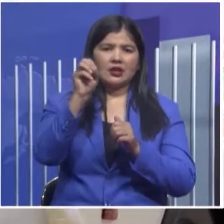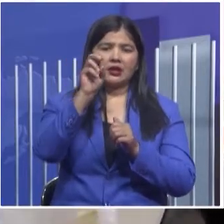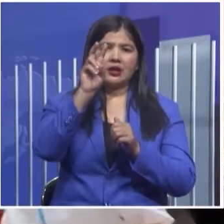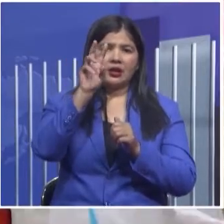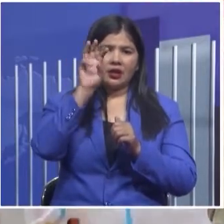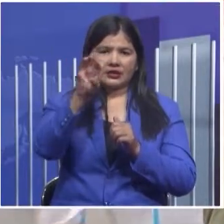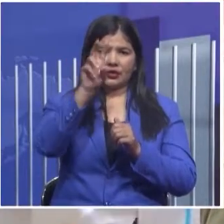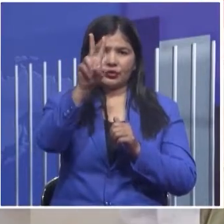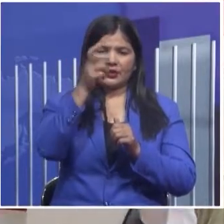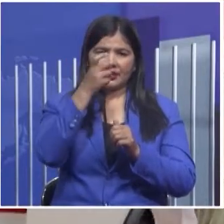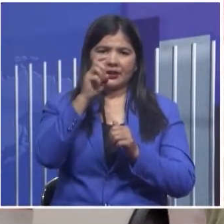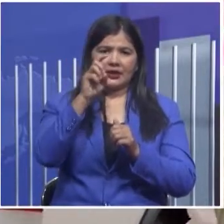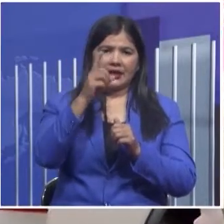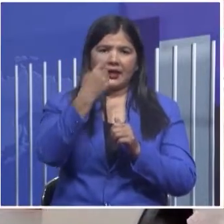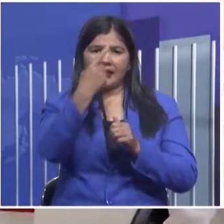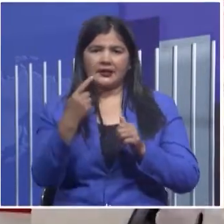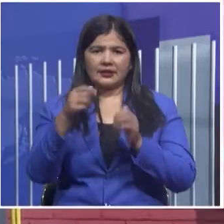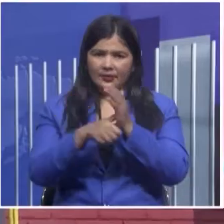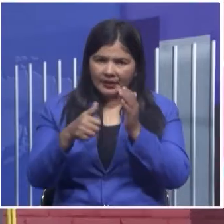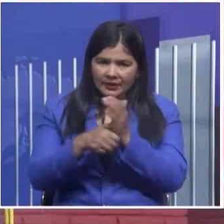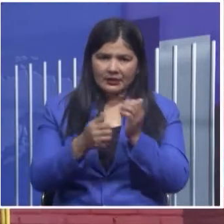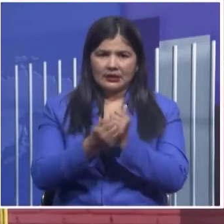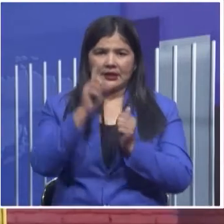10,258 जनाको एन्टिजेन परीक्षण गर्दा